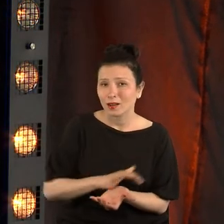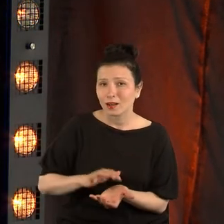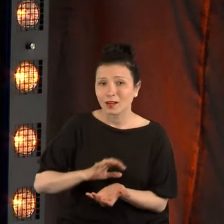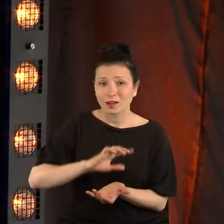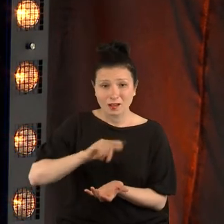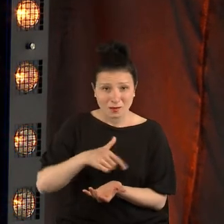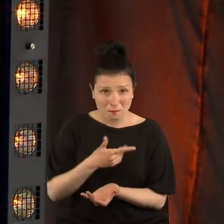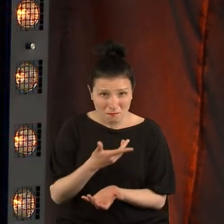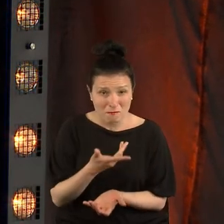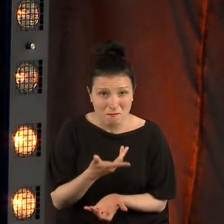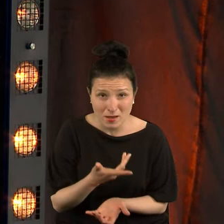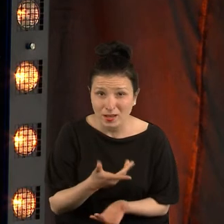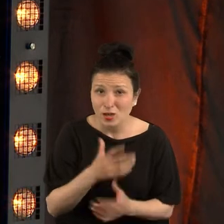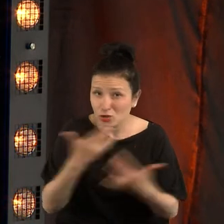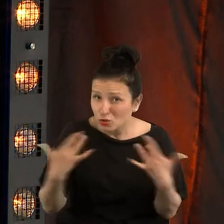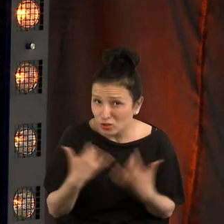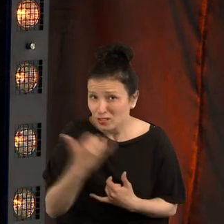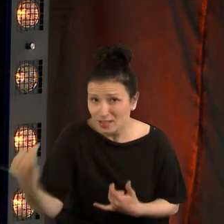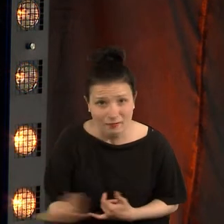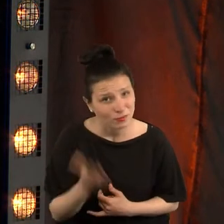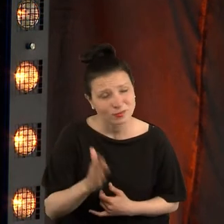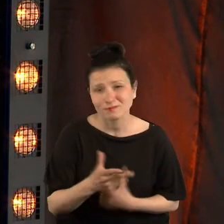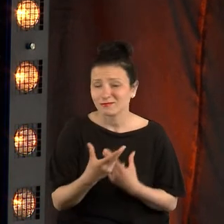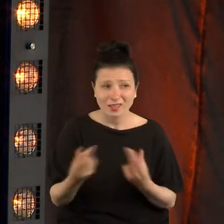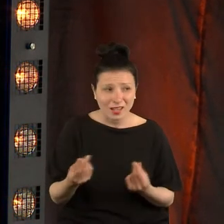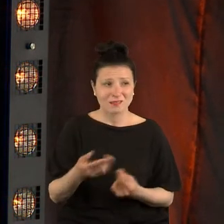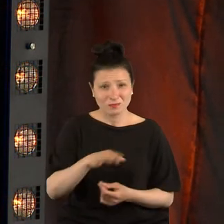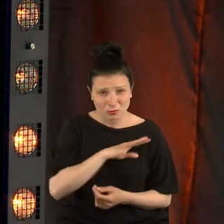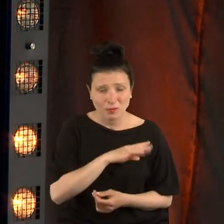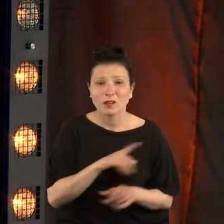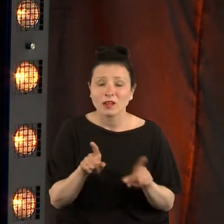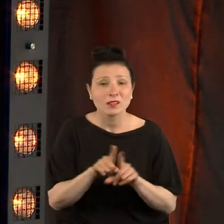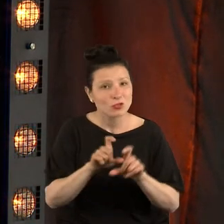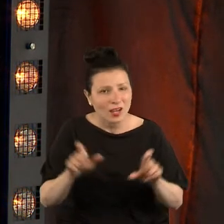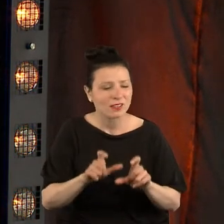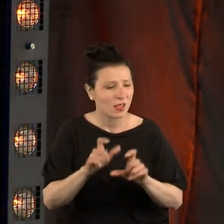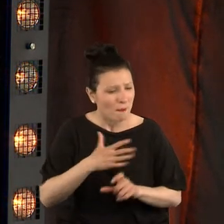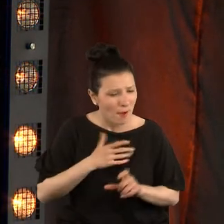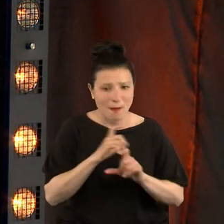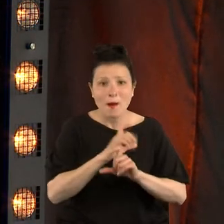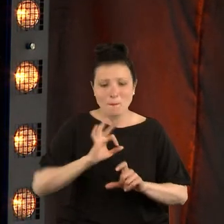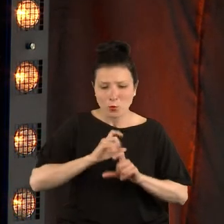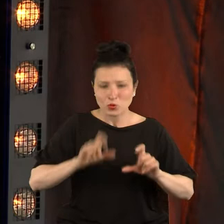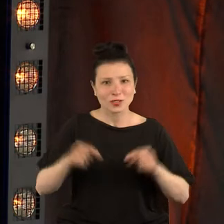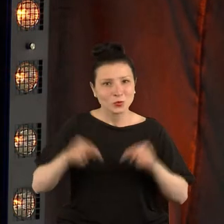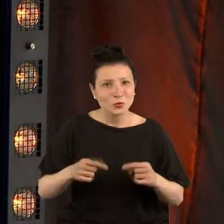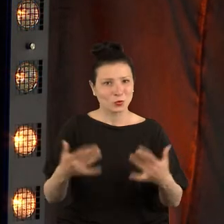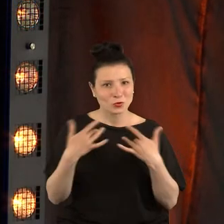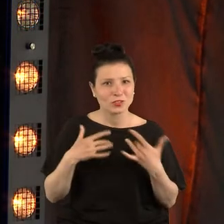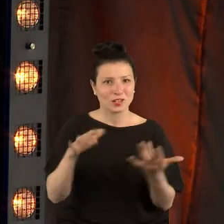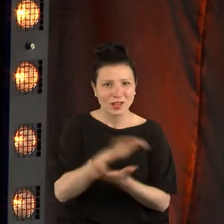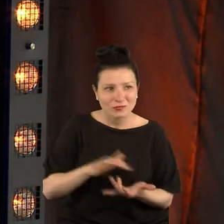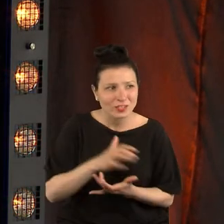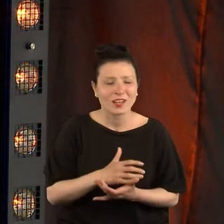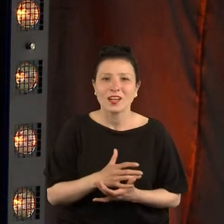jesteśmy nieśmiertelni, to jedno. Dwa, że po prostu czas, tak? Ważne, żeby go wykorzystać, żeby dać z siebie coś